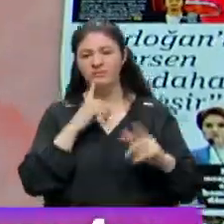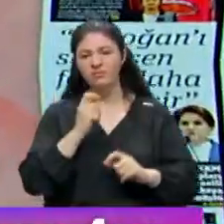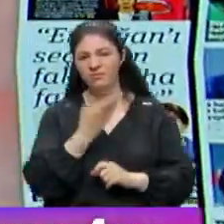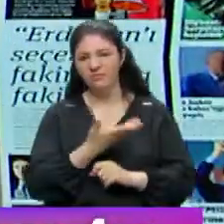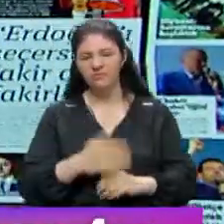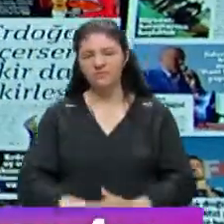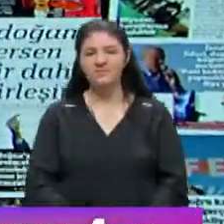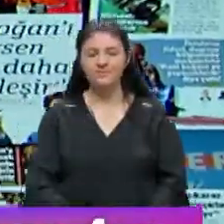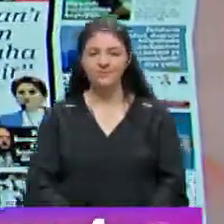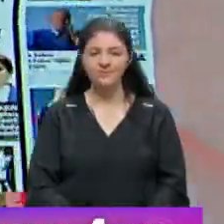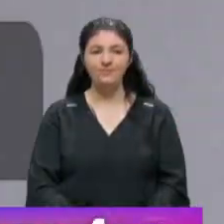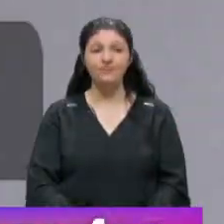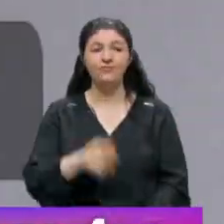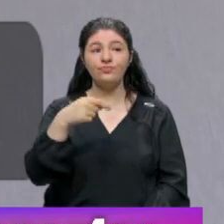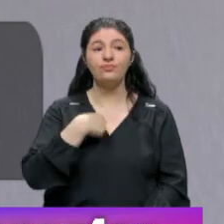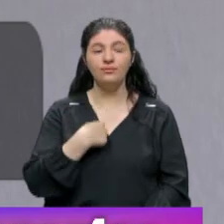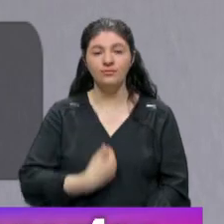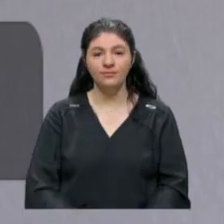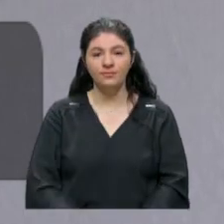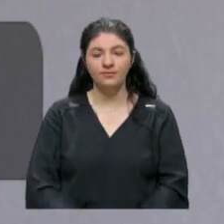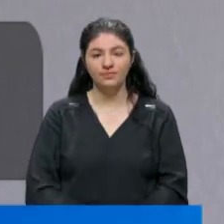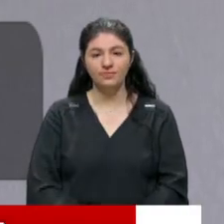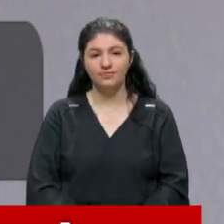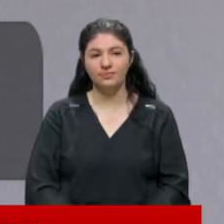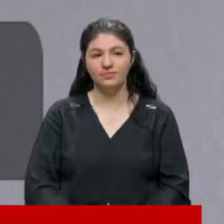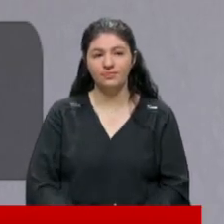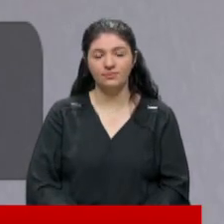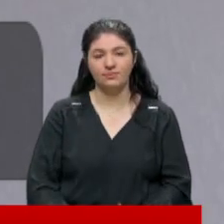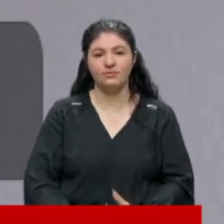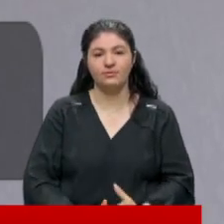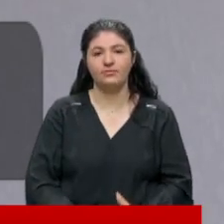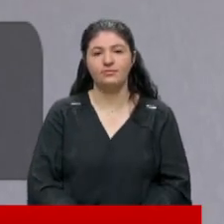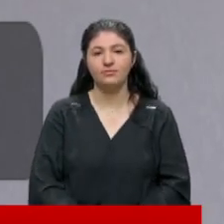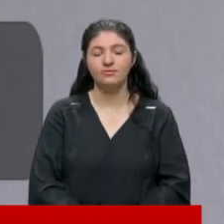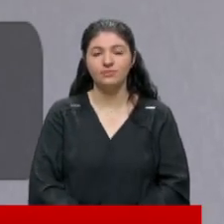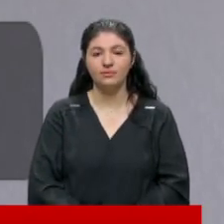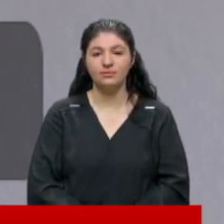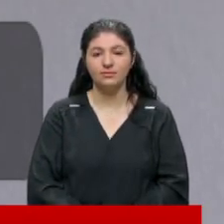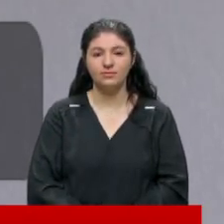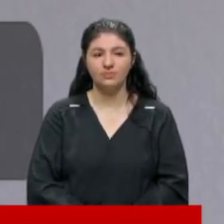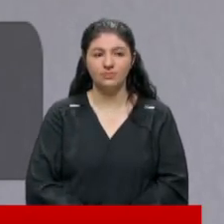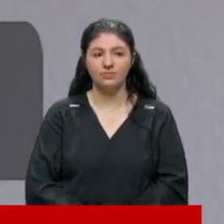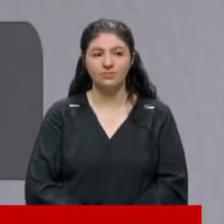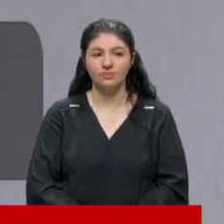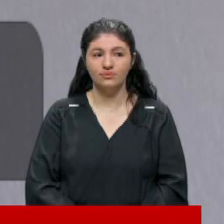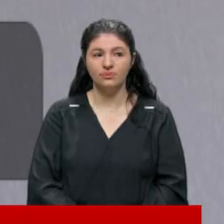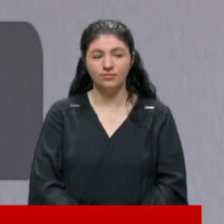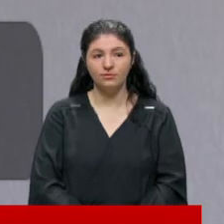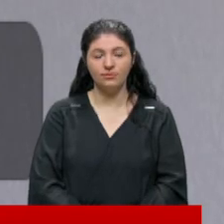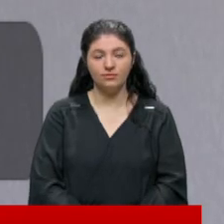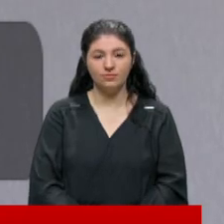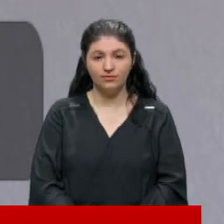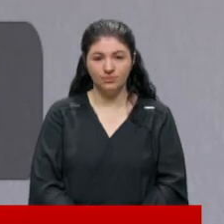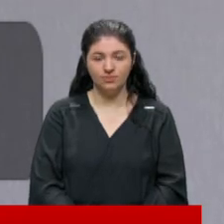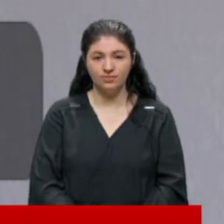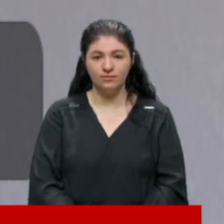vaatleri. Sen beni sevsen de sevmesen de kabulüm. Ama vatanını seviyorsan karar ver. 10